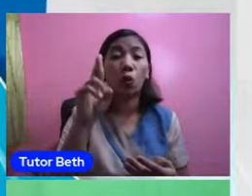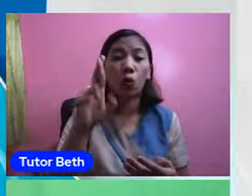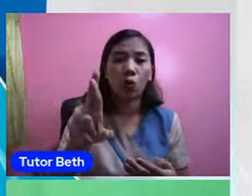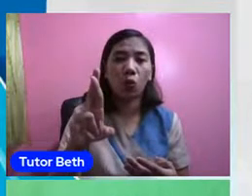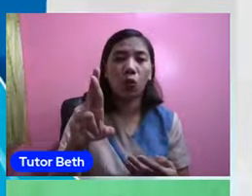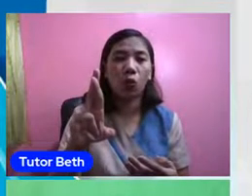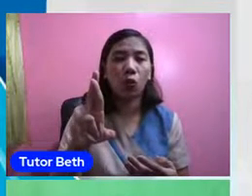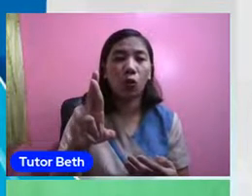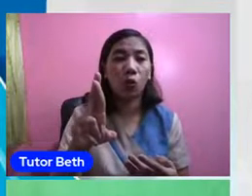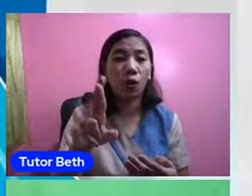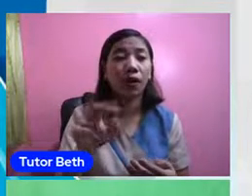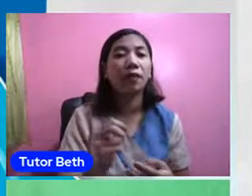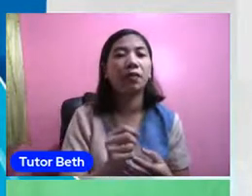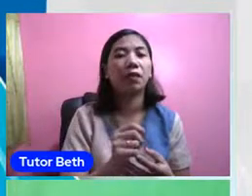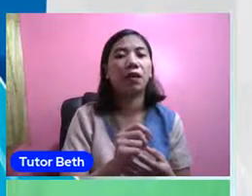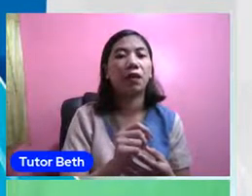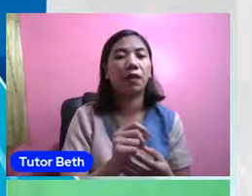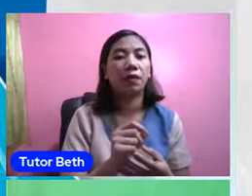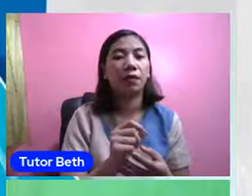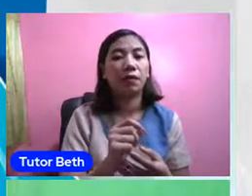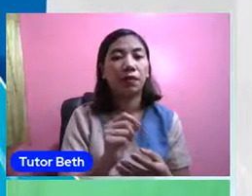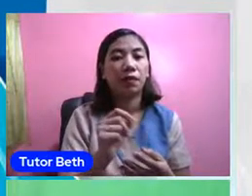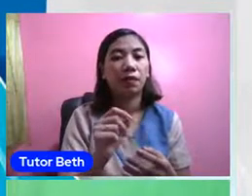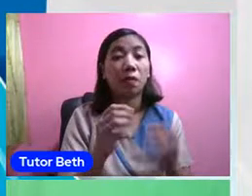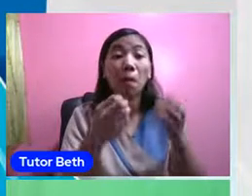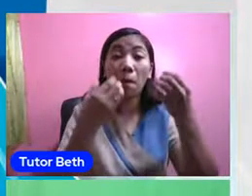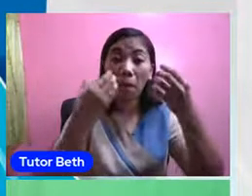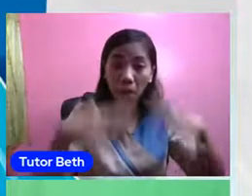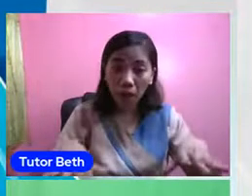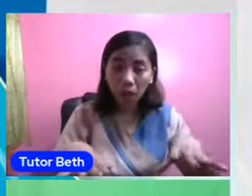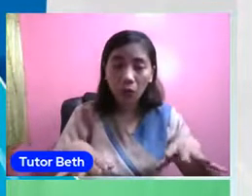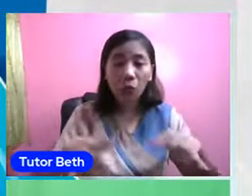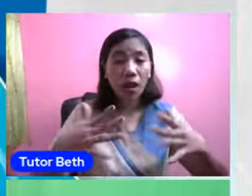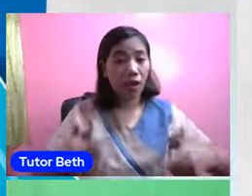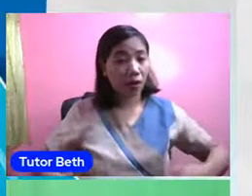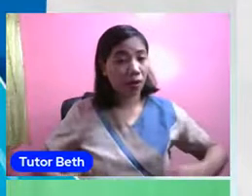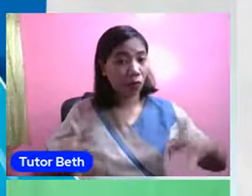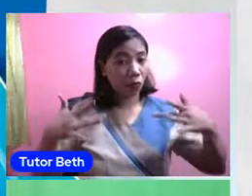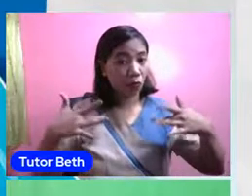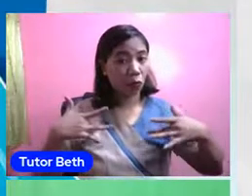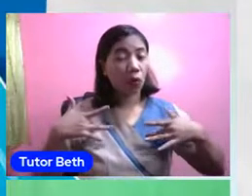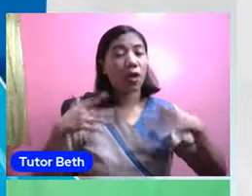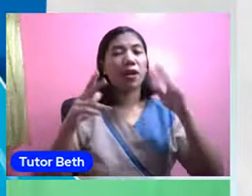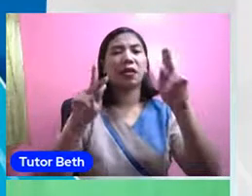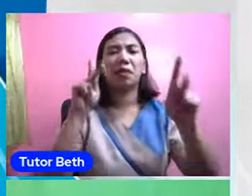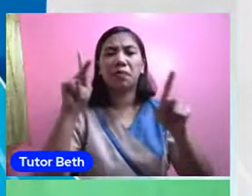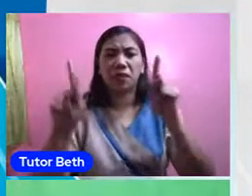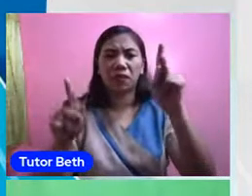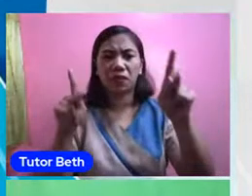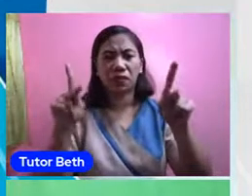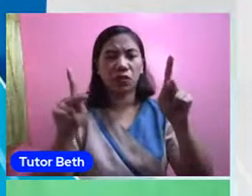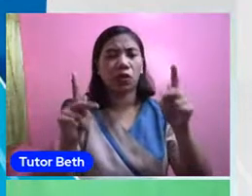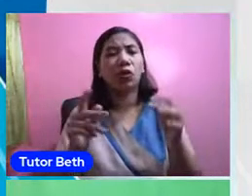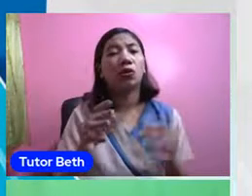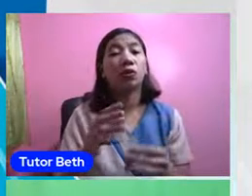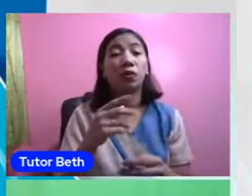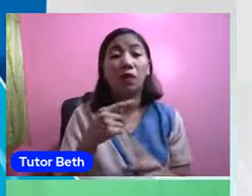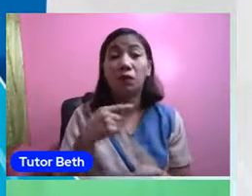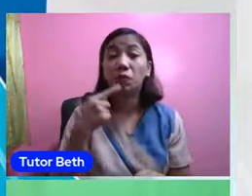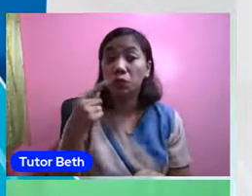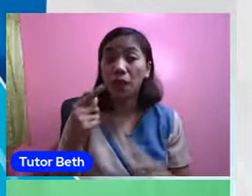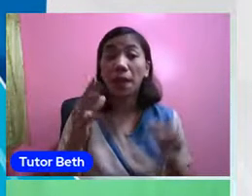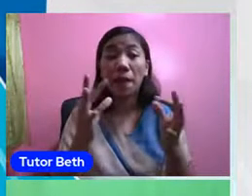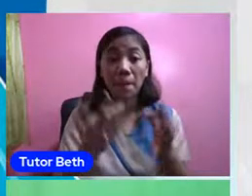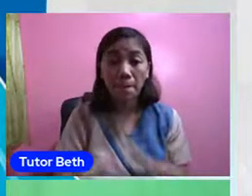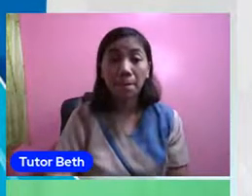So, delikado pala yun ano. So, katandaan natin, mahalagang malaman natin ang